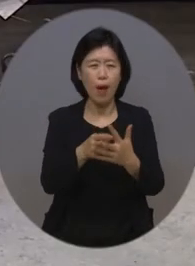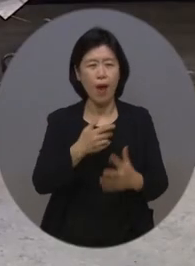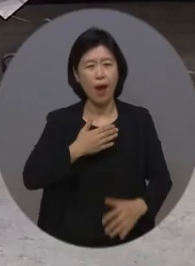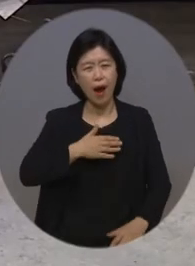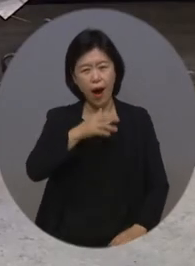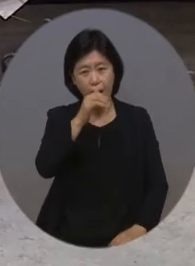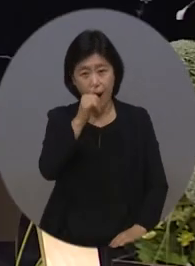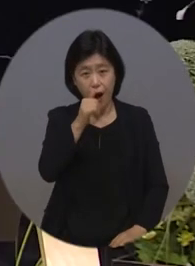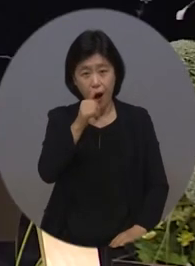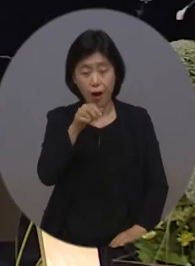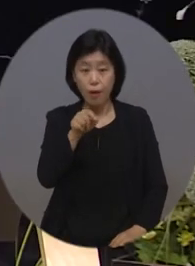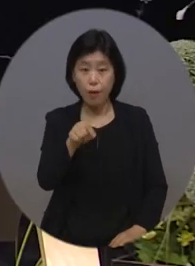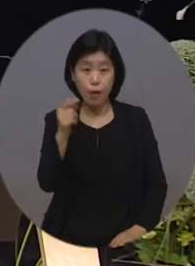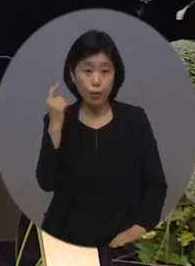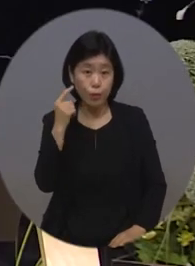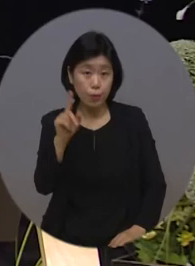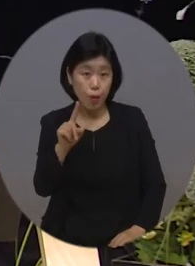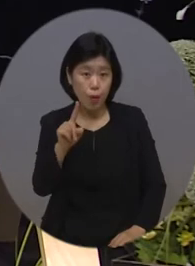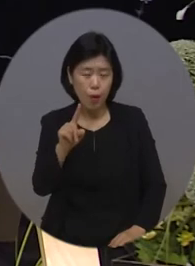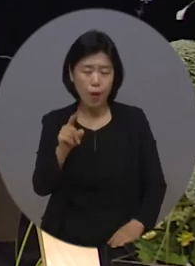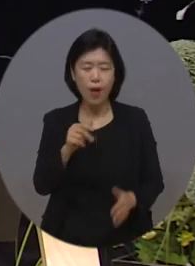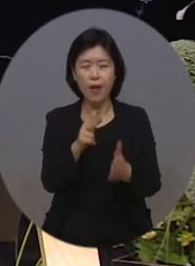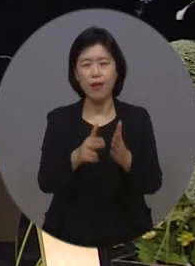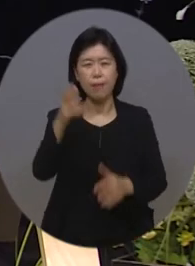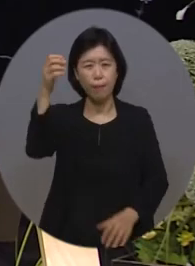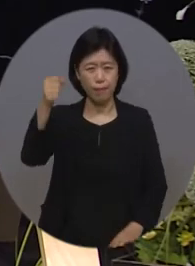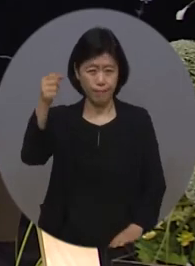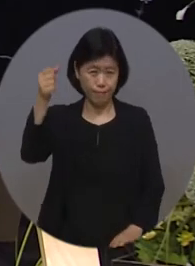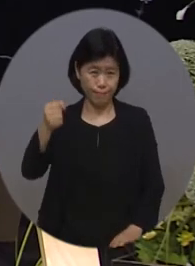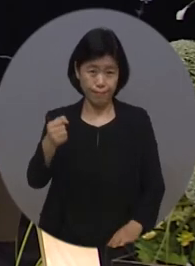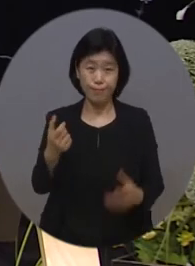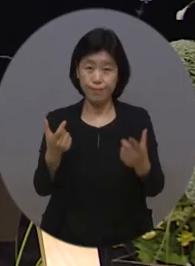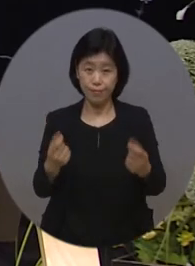울어주고 있습니다. 이제 서로 고개를 빼 바라보지 않아도